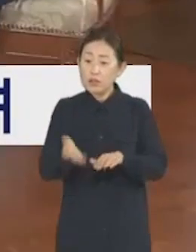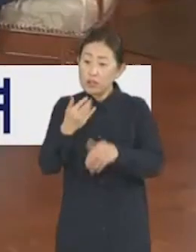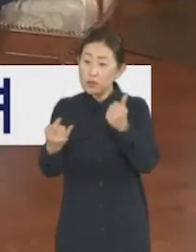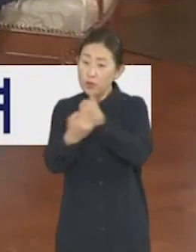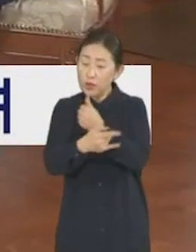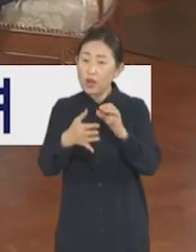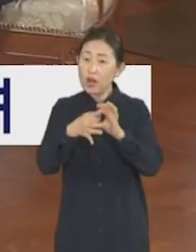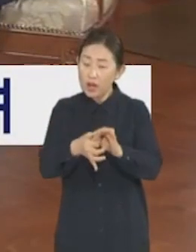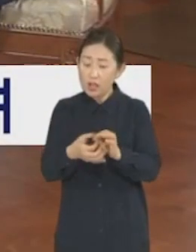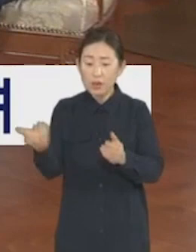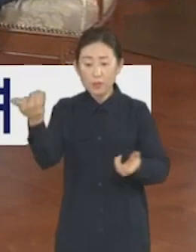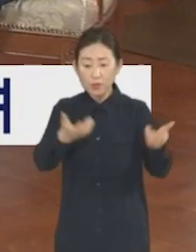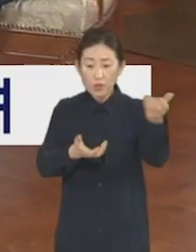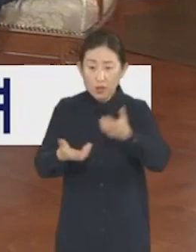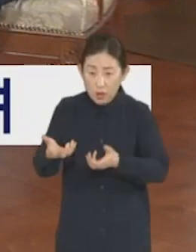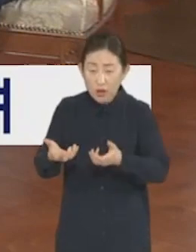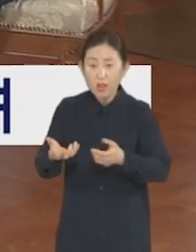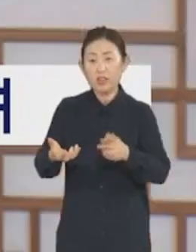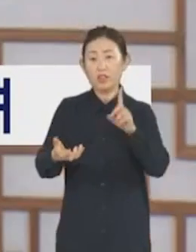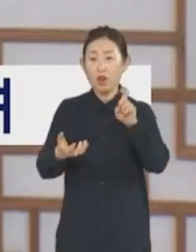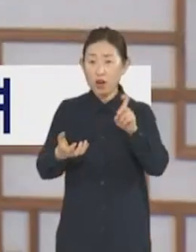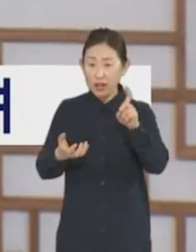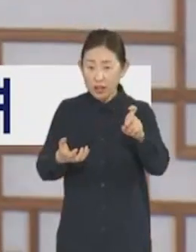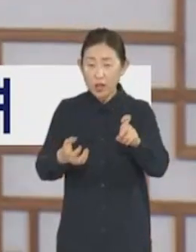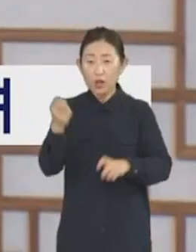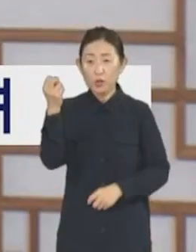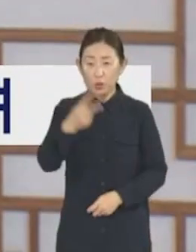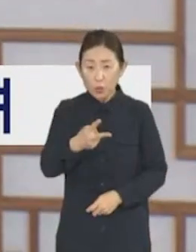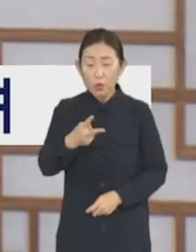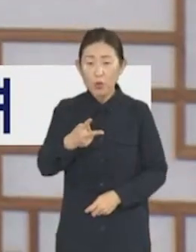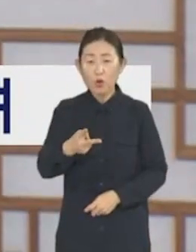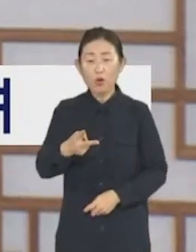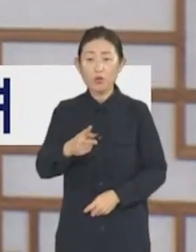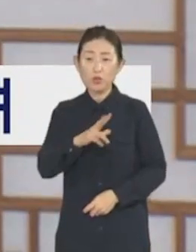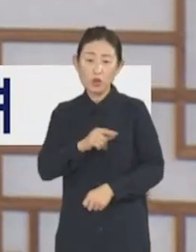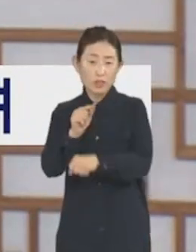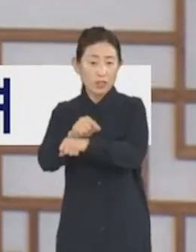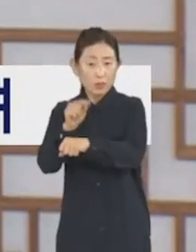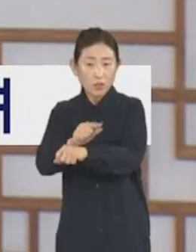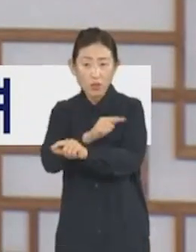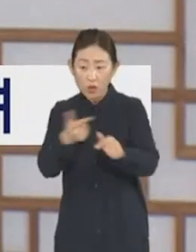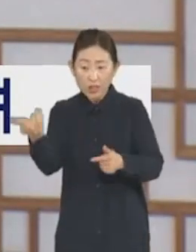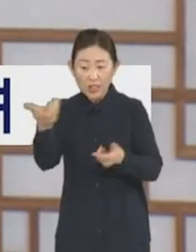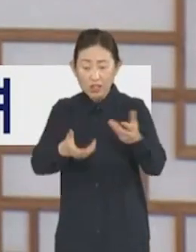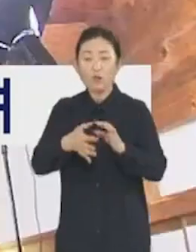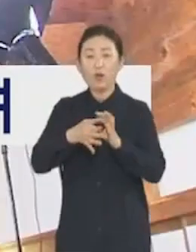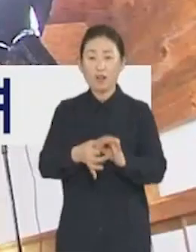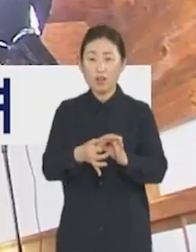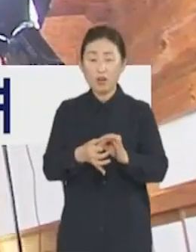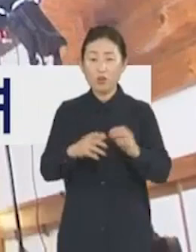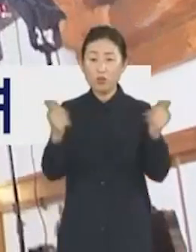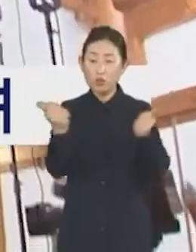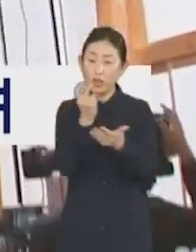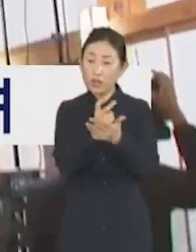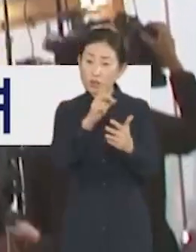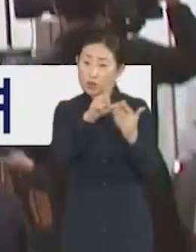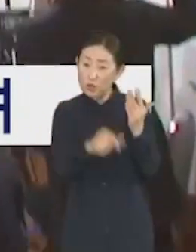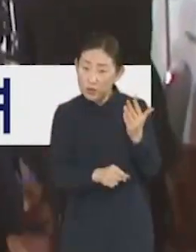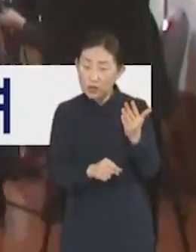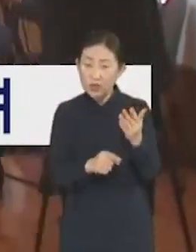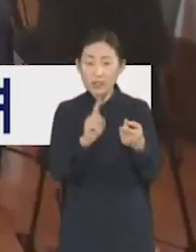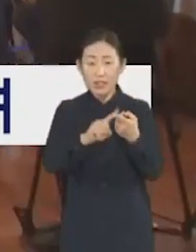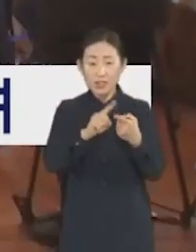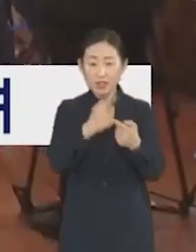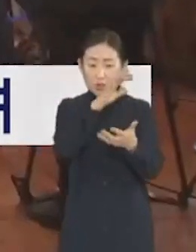있는 과방위 등 11개 상임위와 예결위, 해당 상임위원회 국회의원 사무실 이전 등이 담긴 국회 규칙 개정